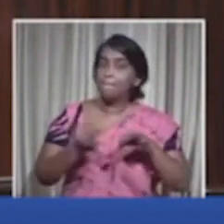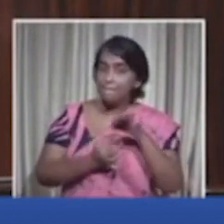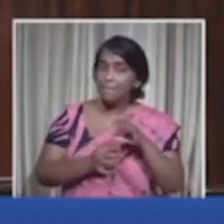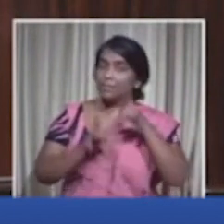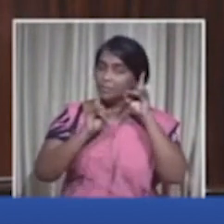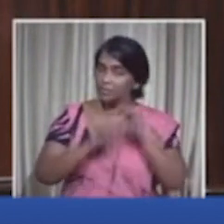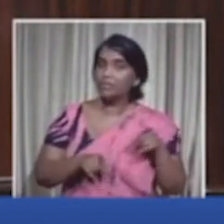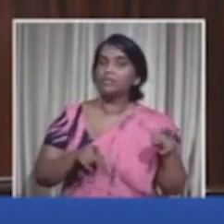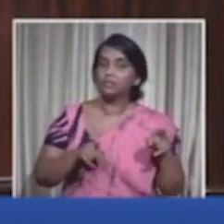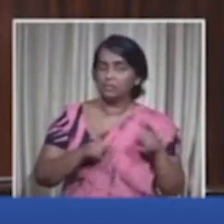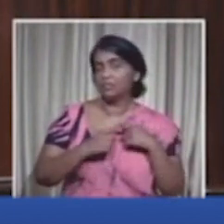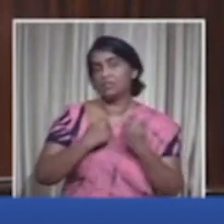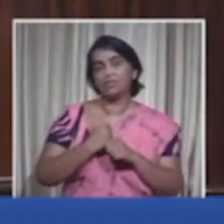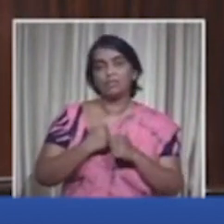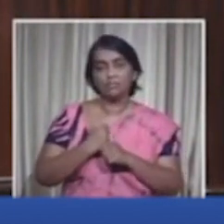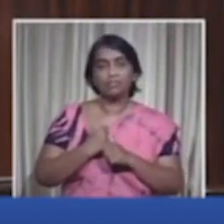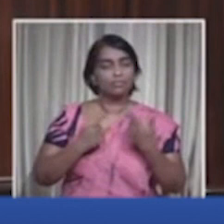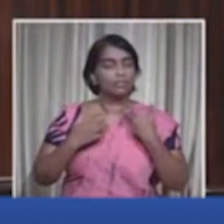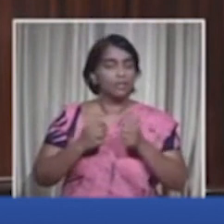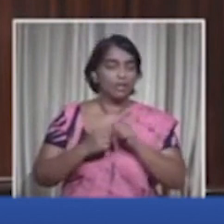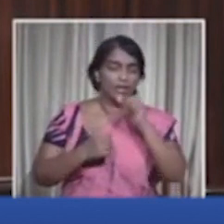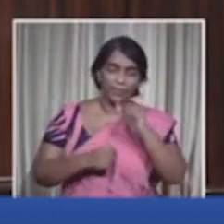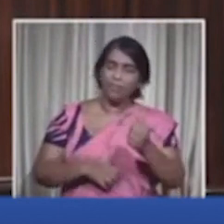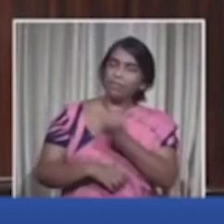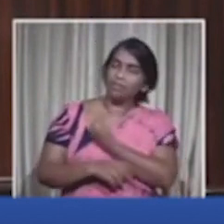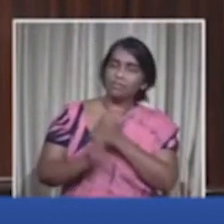එකඟව සකස් කර සියලු දෙනාම අවංක